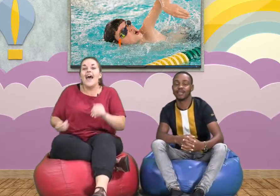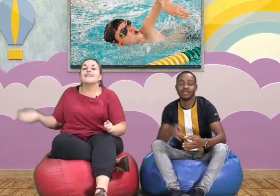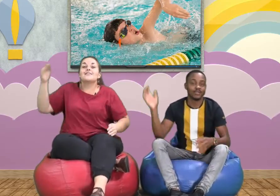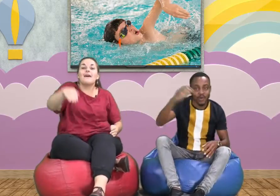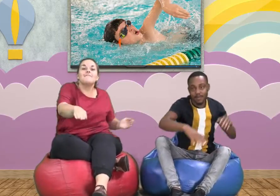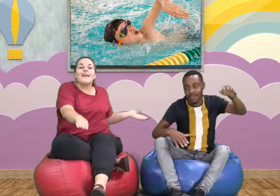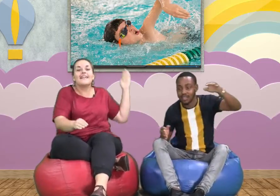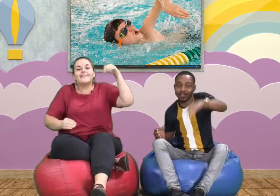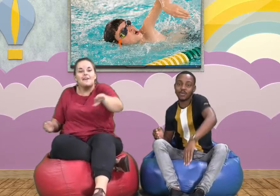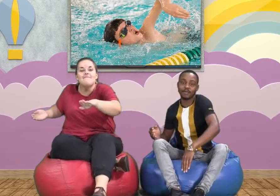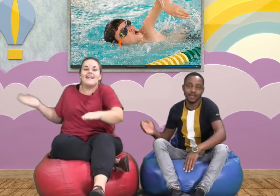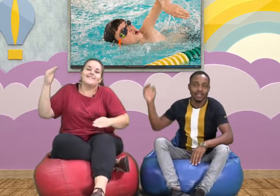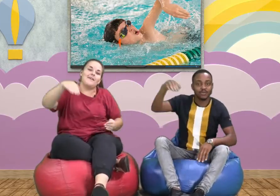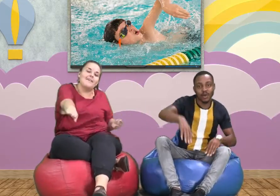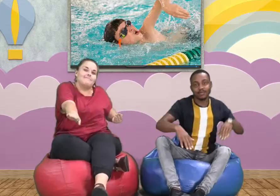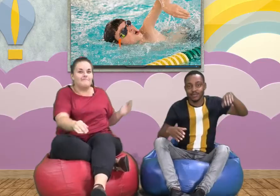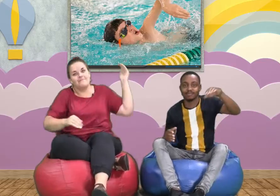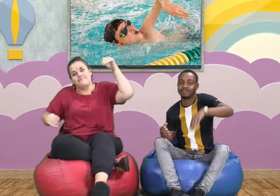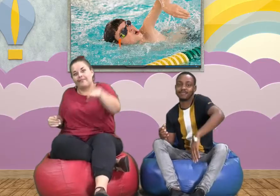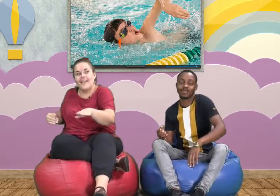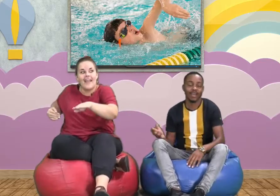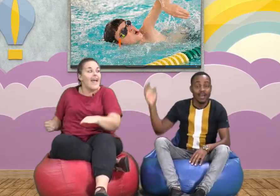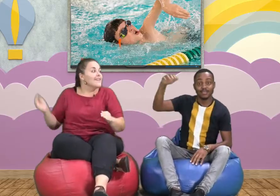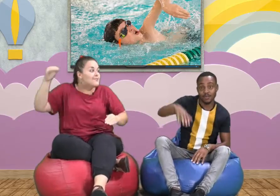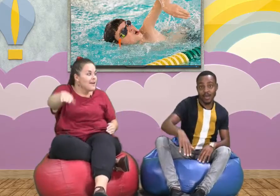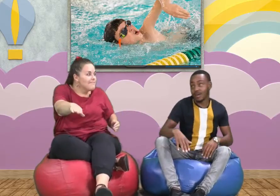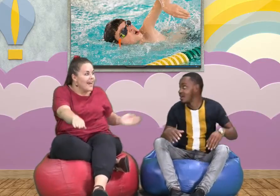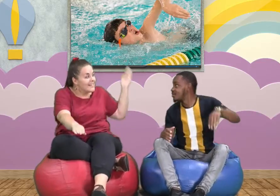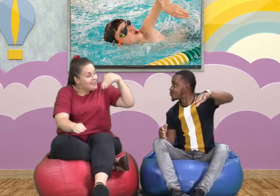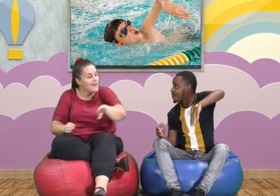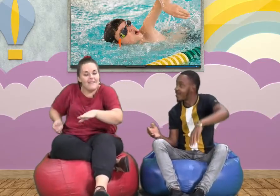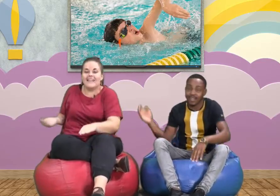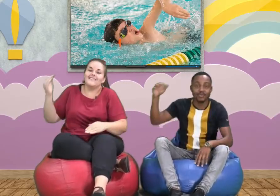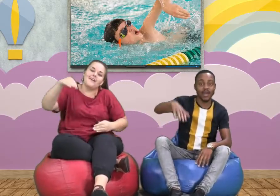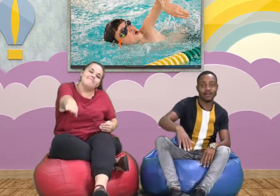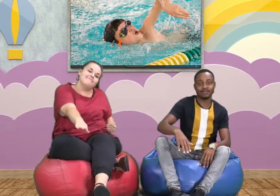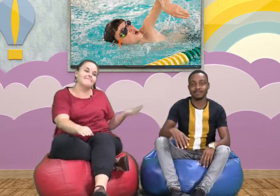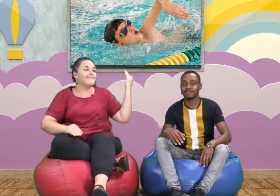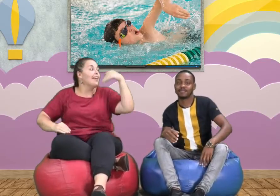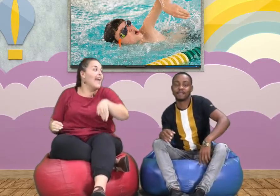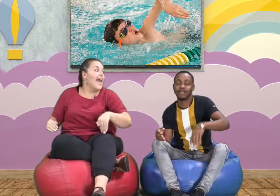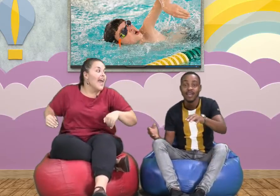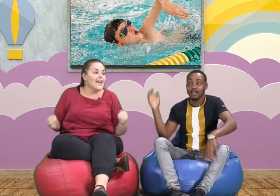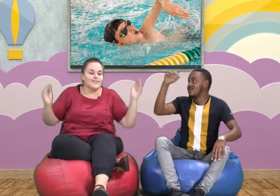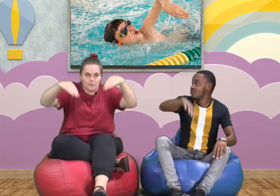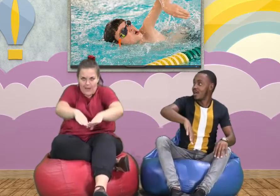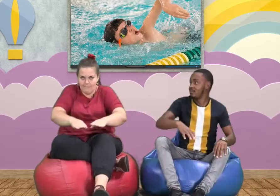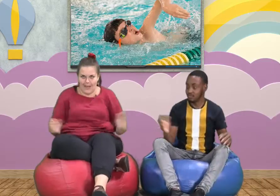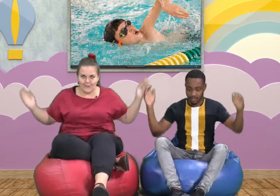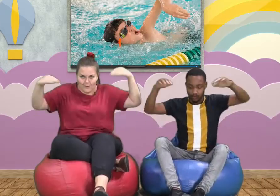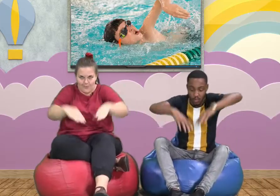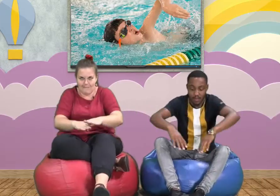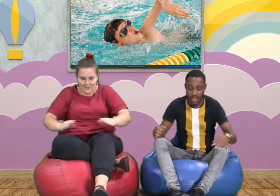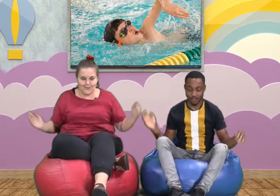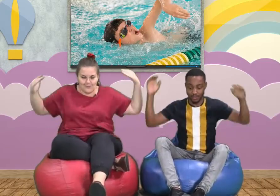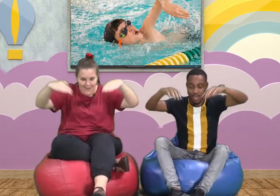3. Swem, Jannie, swem, Jannie, swem. Swem, Jannie, swem, Jannie, swem. En swem,